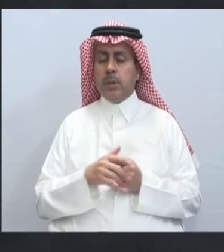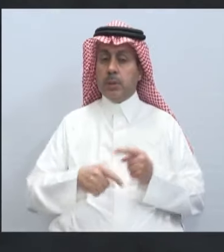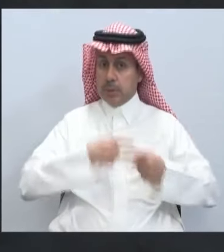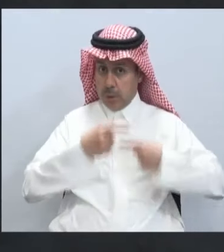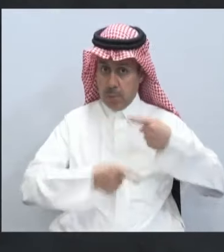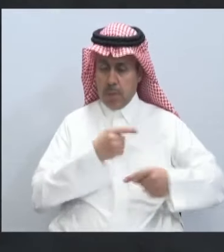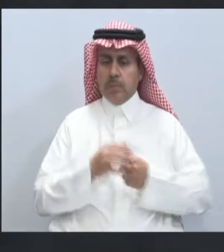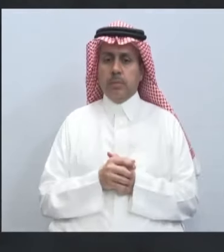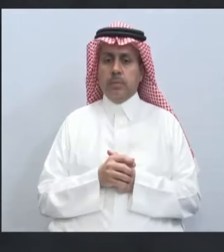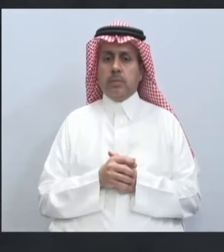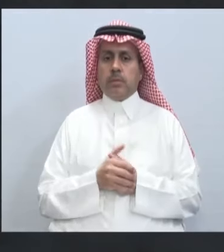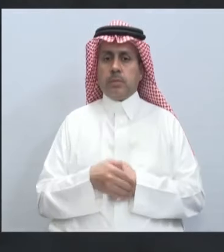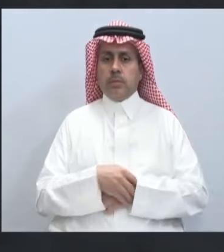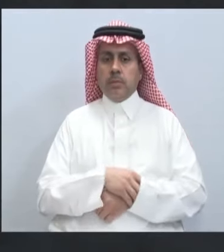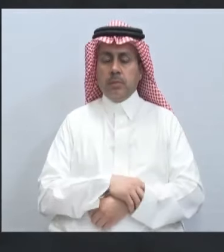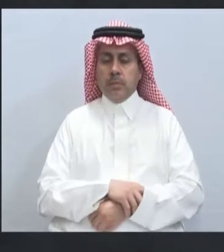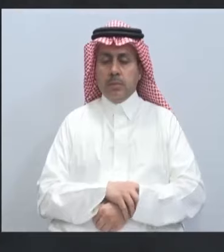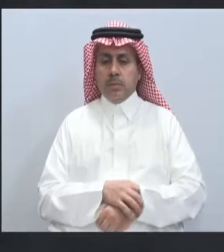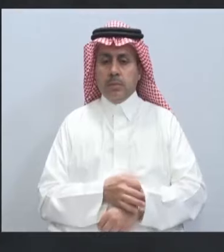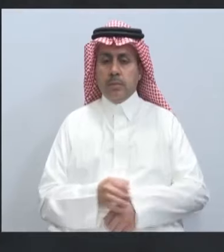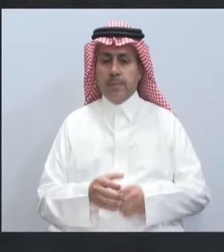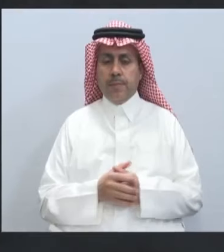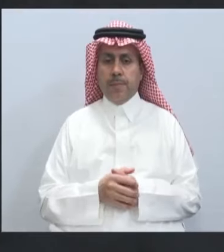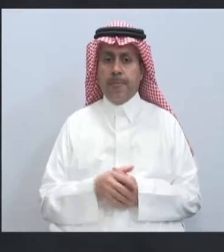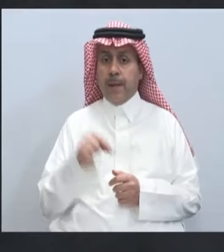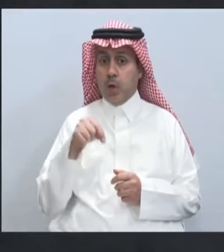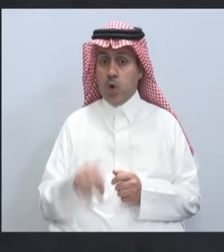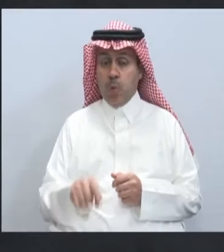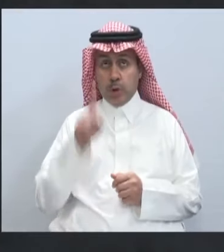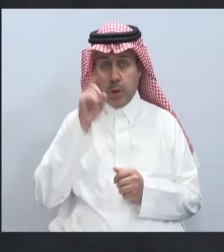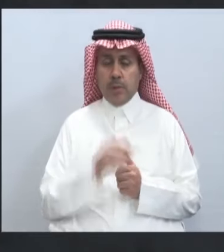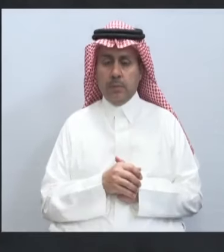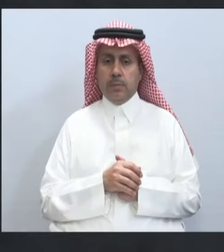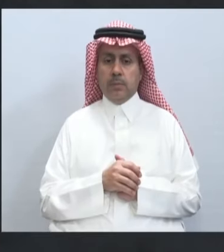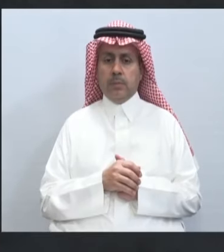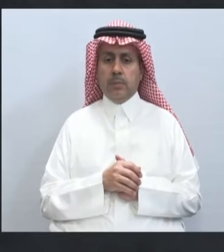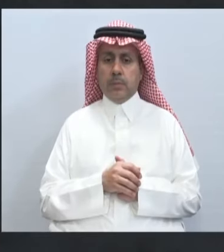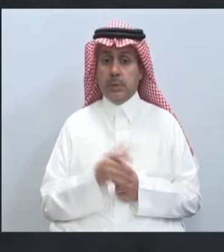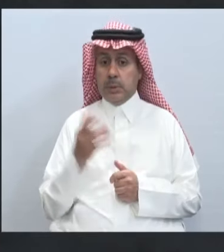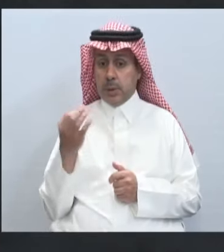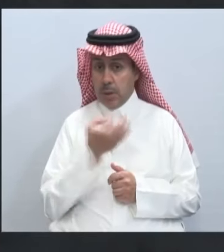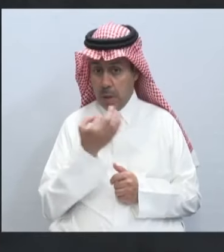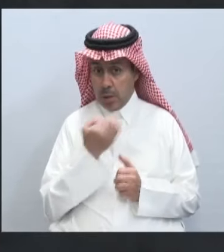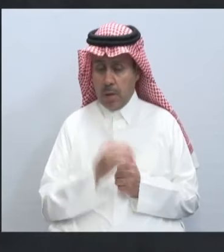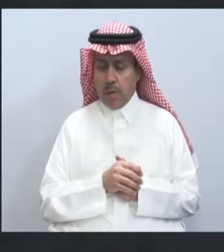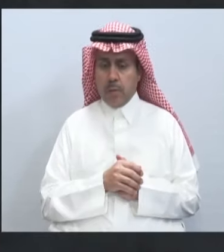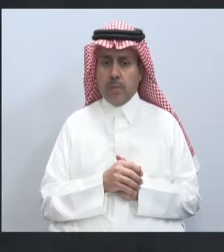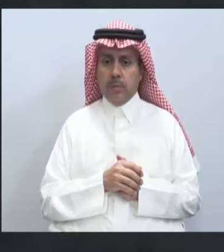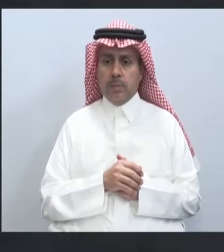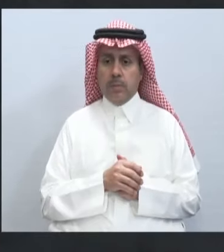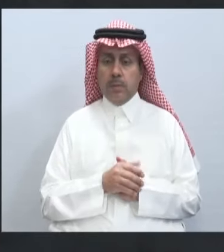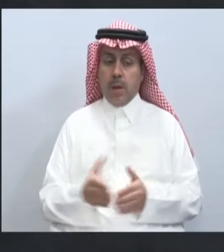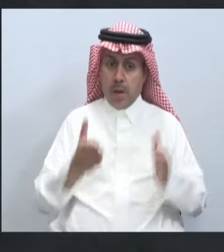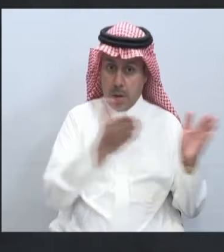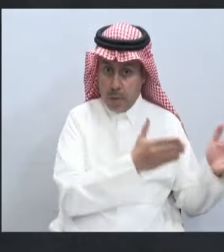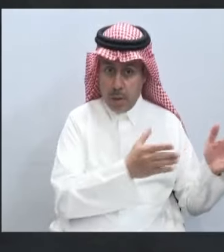وسلم نقول صلى الله عليه وسلم اليوم باذن الله عز وجل سوف نتحدث عن امر حث